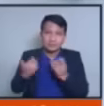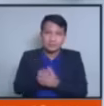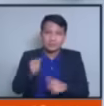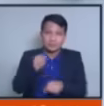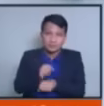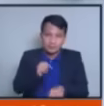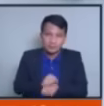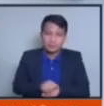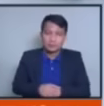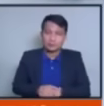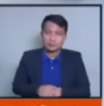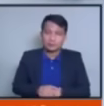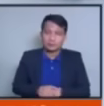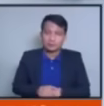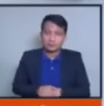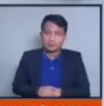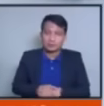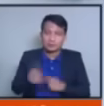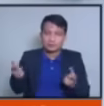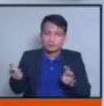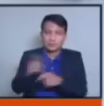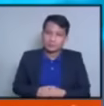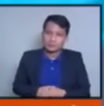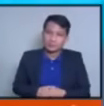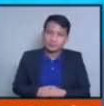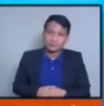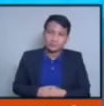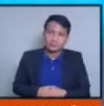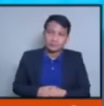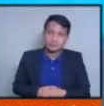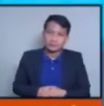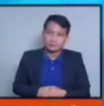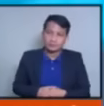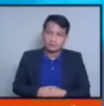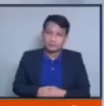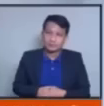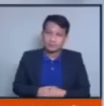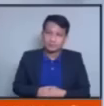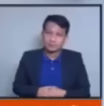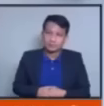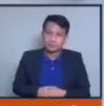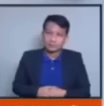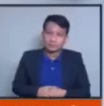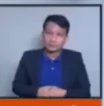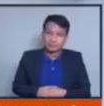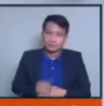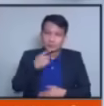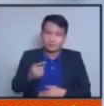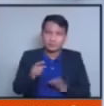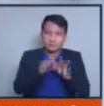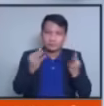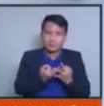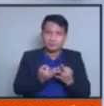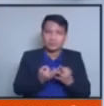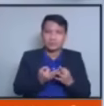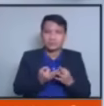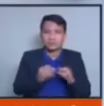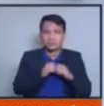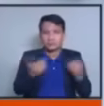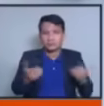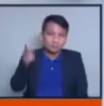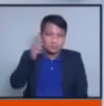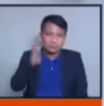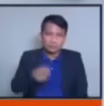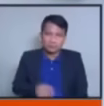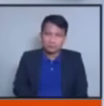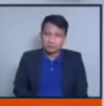trabaho, ganito, pinalit mo sa akin. Hayop, sumagot ka. Nawala lahat sa akin, ang pamilya ko dahil sa iyo. Nawala